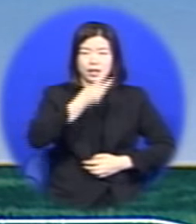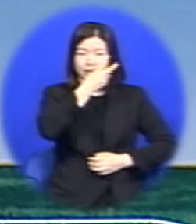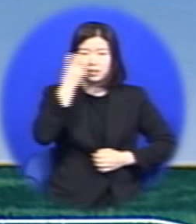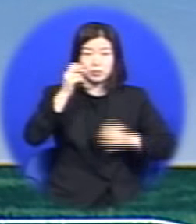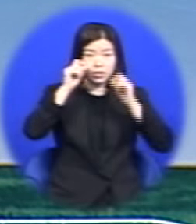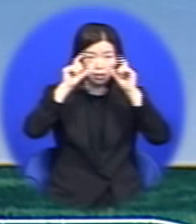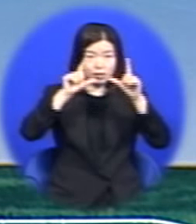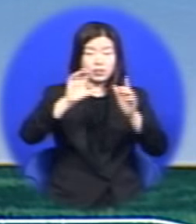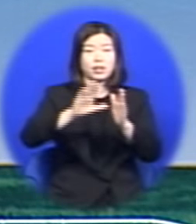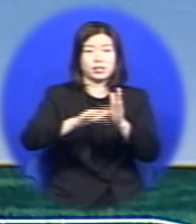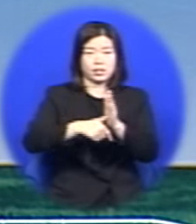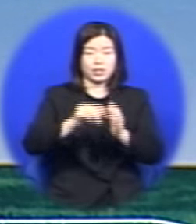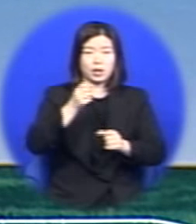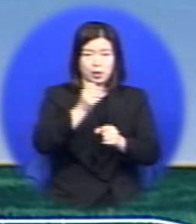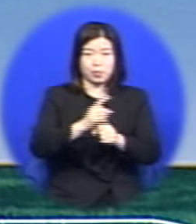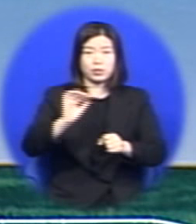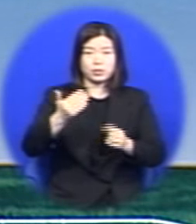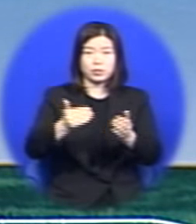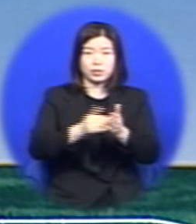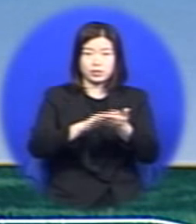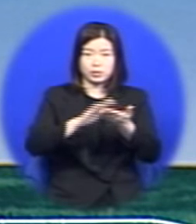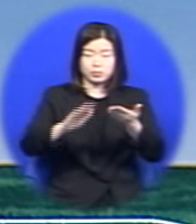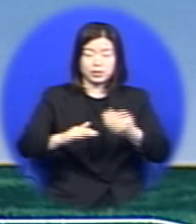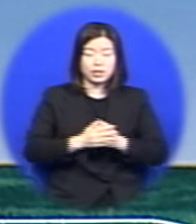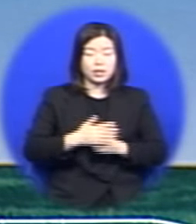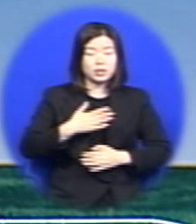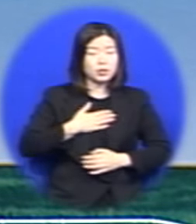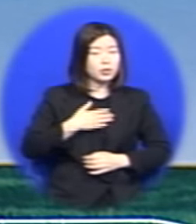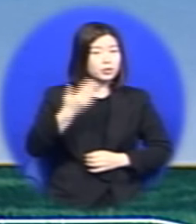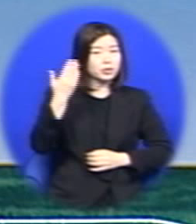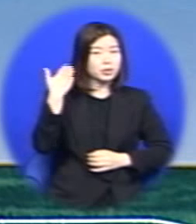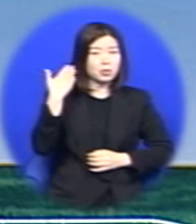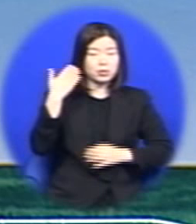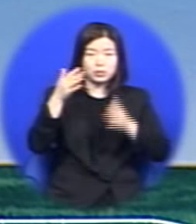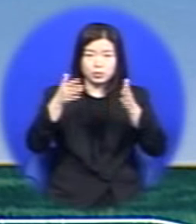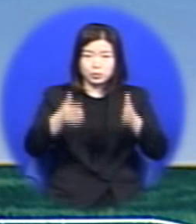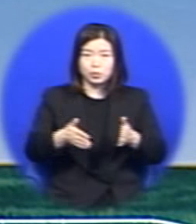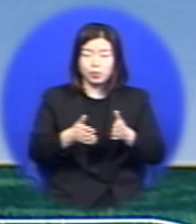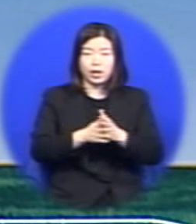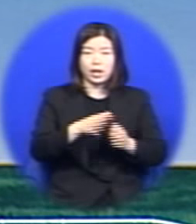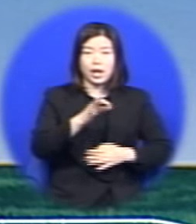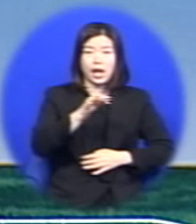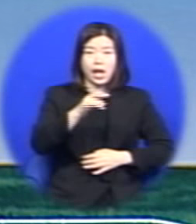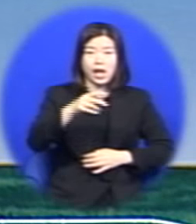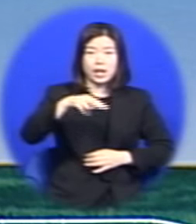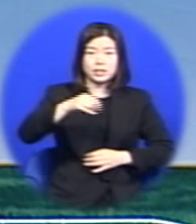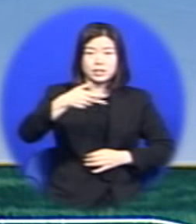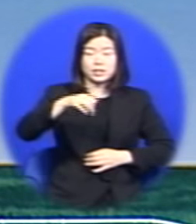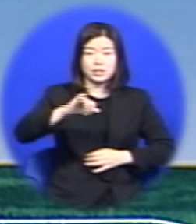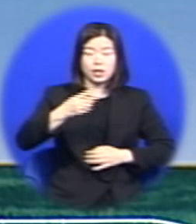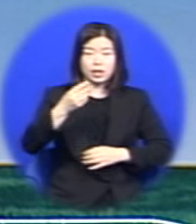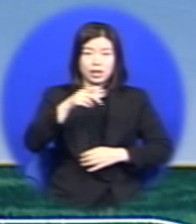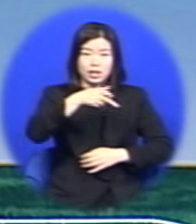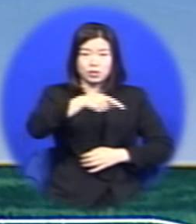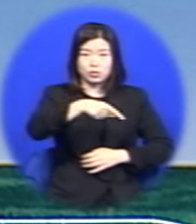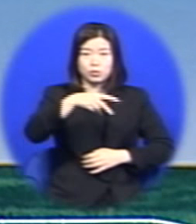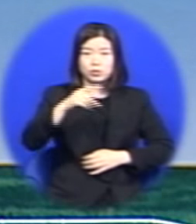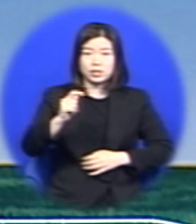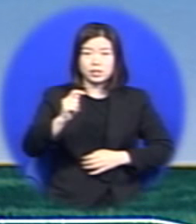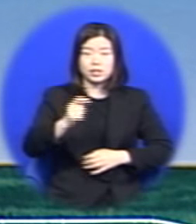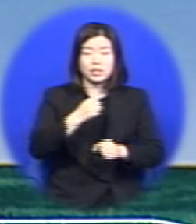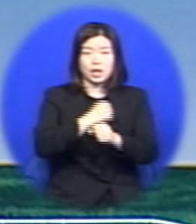되었습니다. 저는 지난 주간에 에스겔서 큐티를 하면서 하나님이 정말 잠을 깨우는